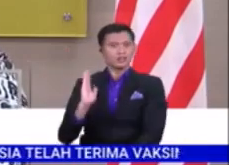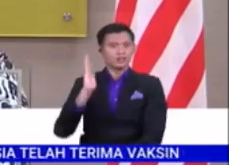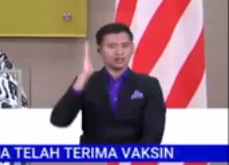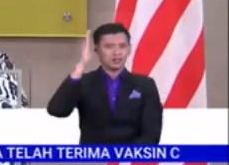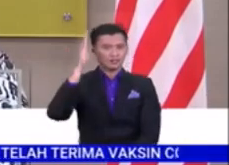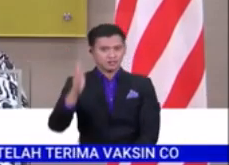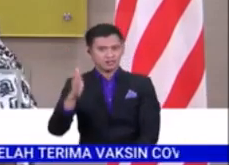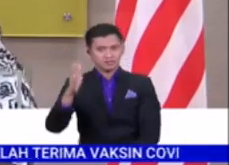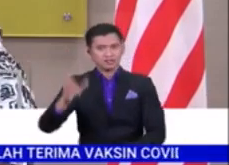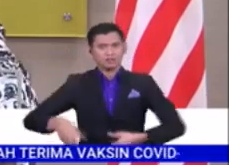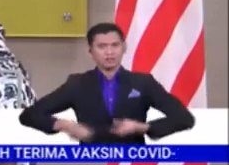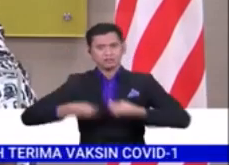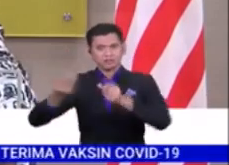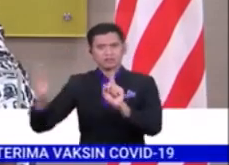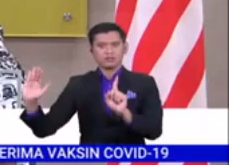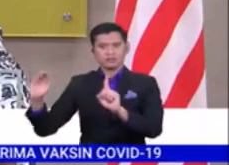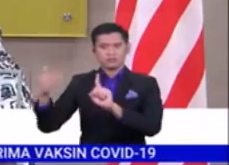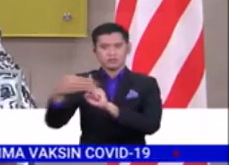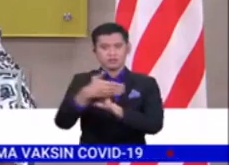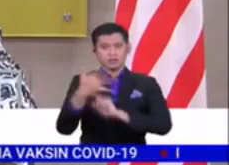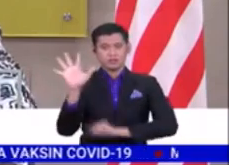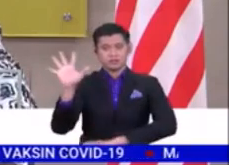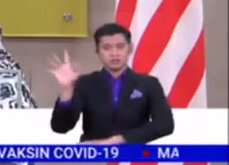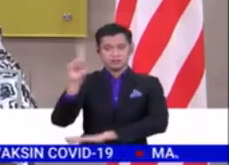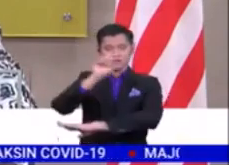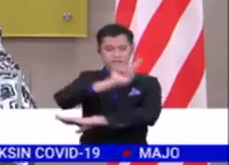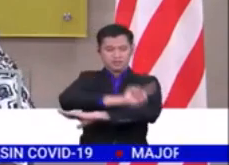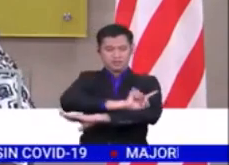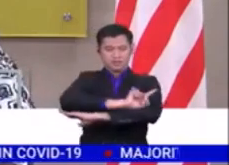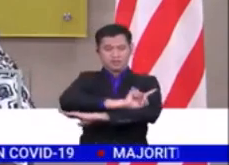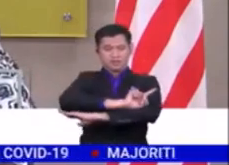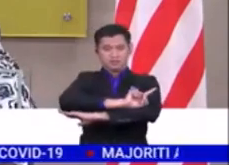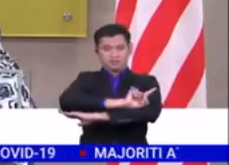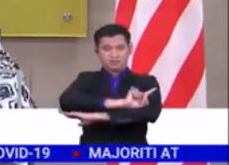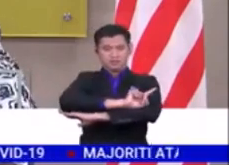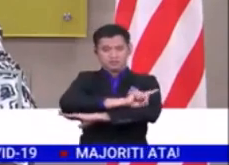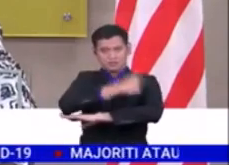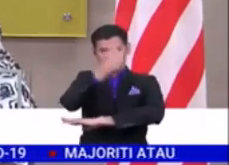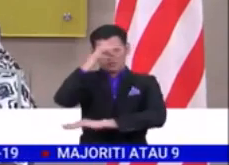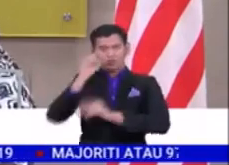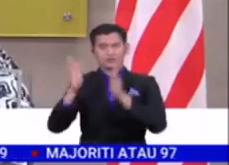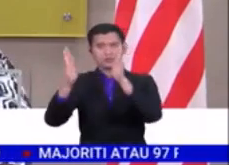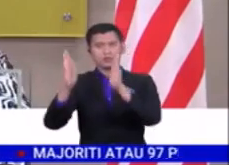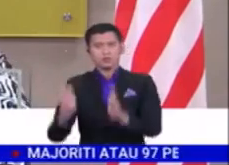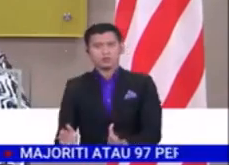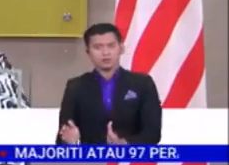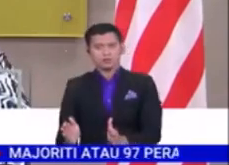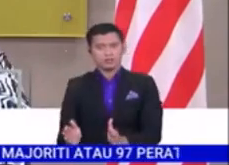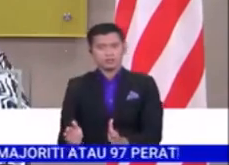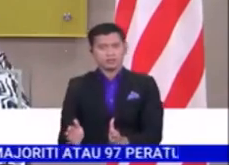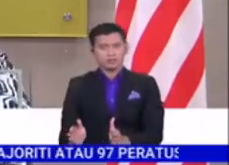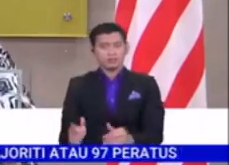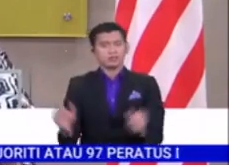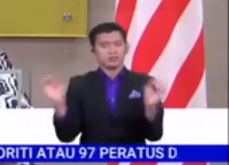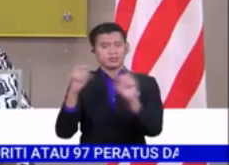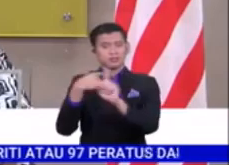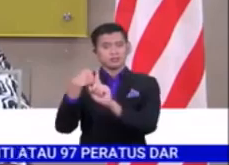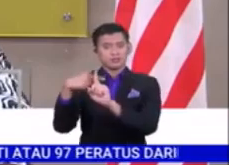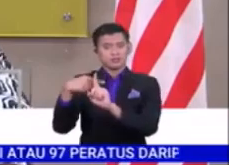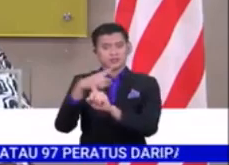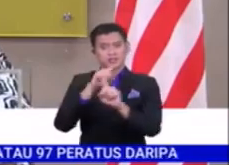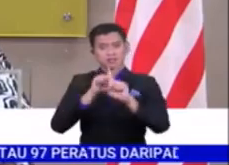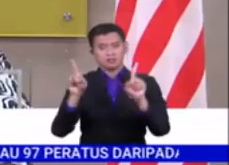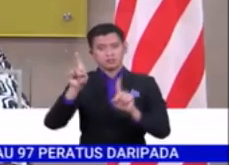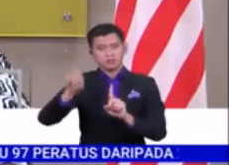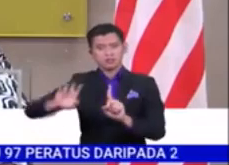diberi HSO selama 5 hari. Ini unvaccinated people, they are not positive, but they still have to